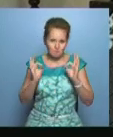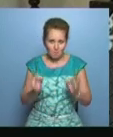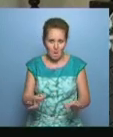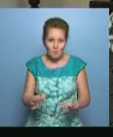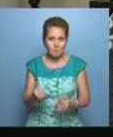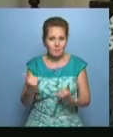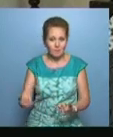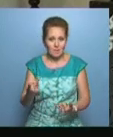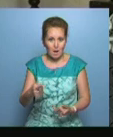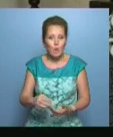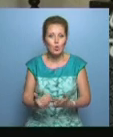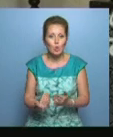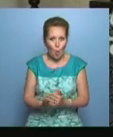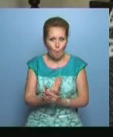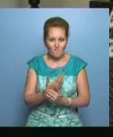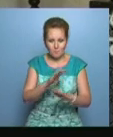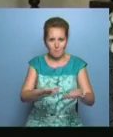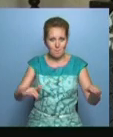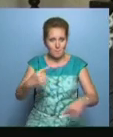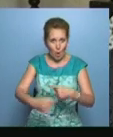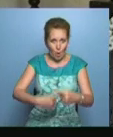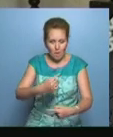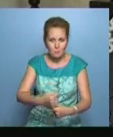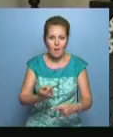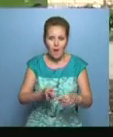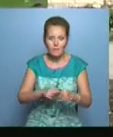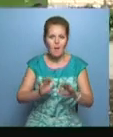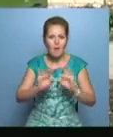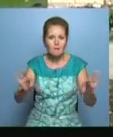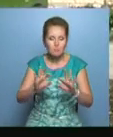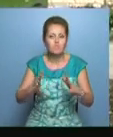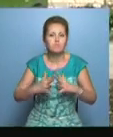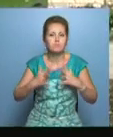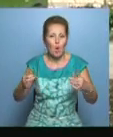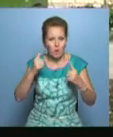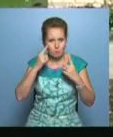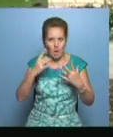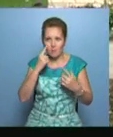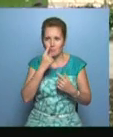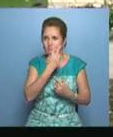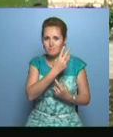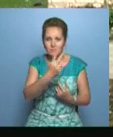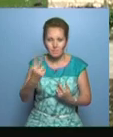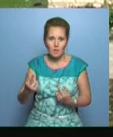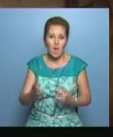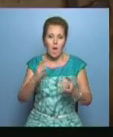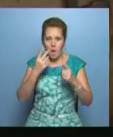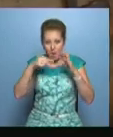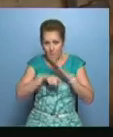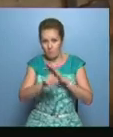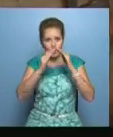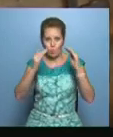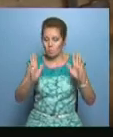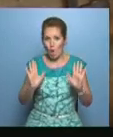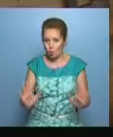Для нового поколения этот язык более понятен. Экспозиционные залы развернули не только в доме. На лето открыли